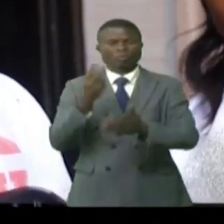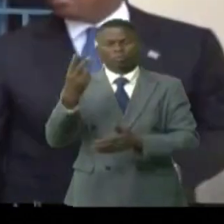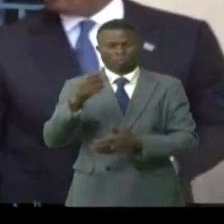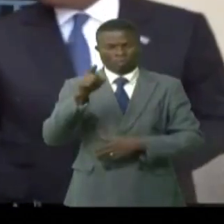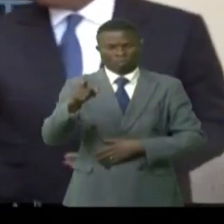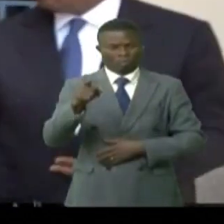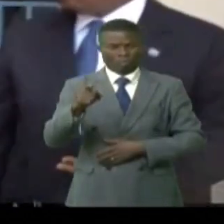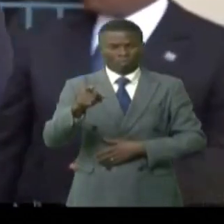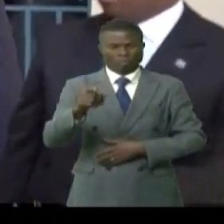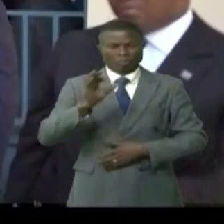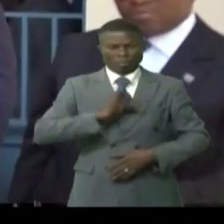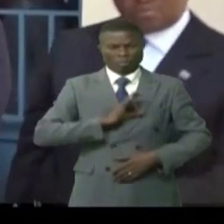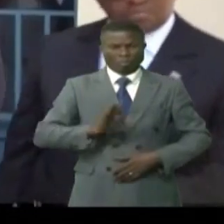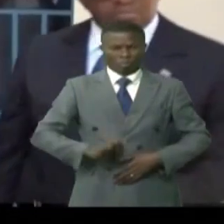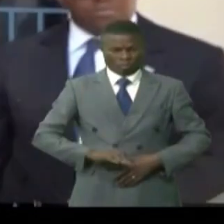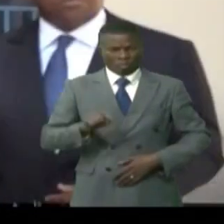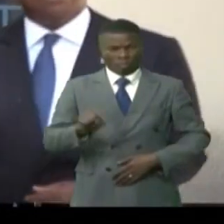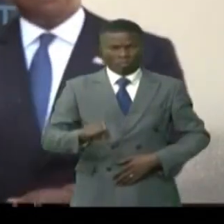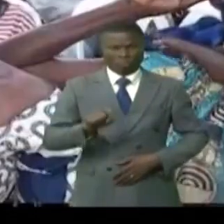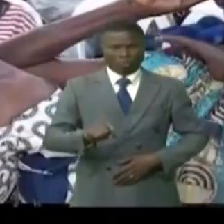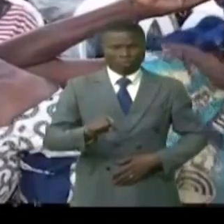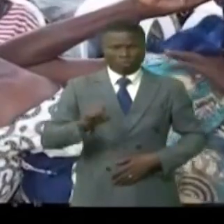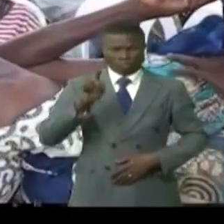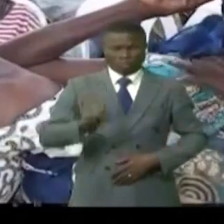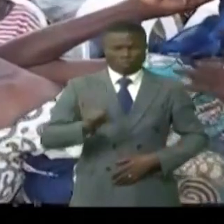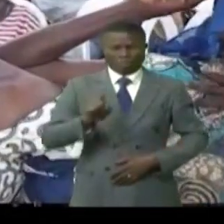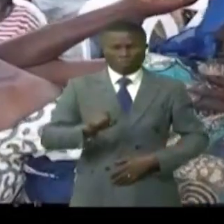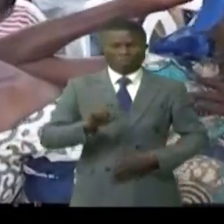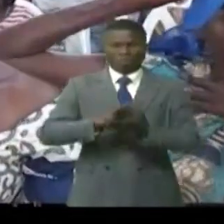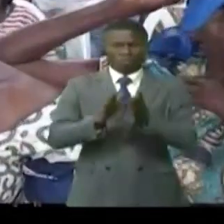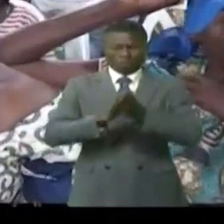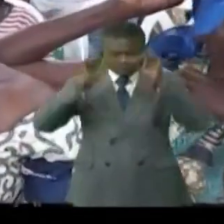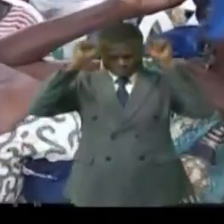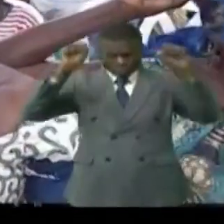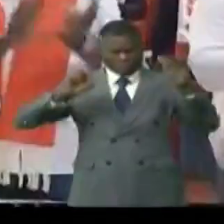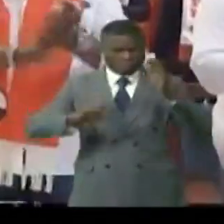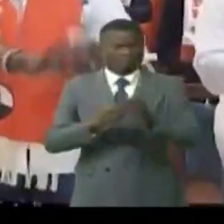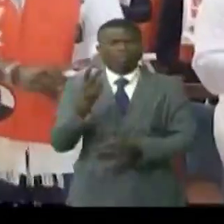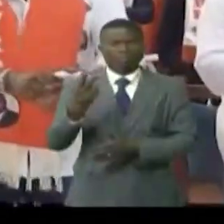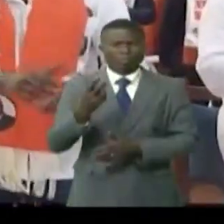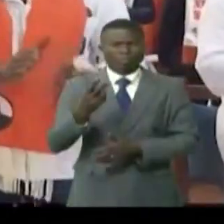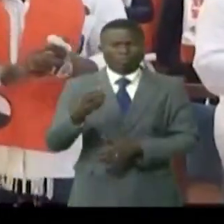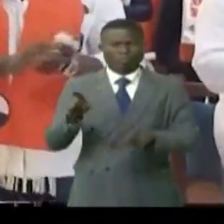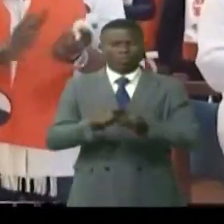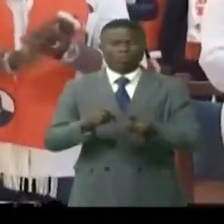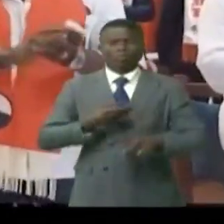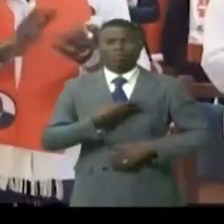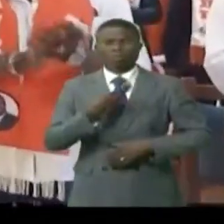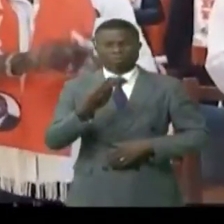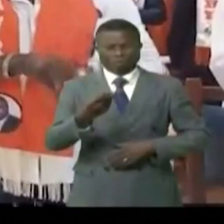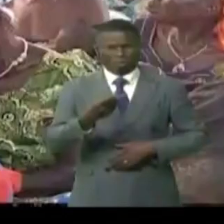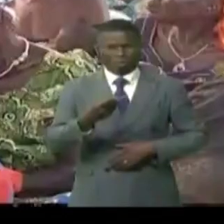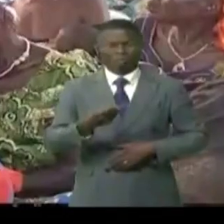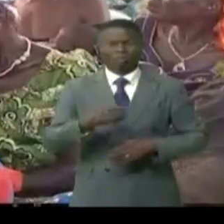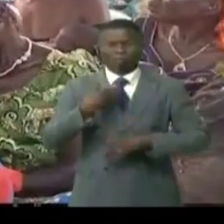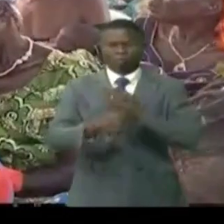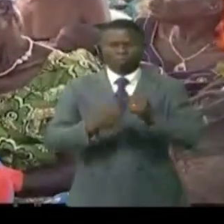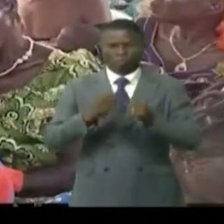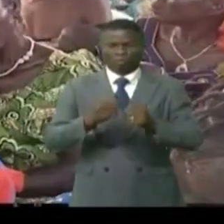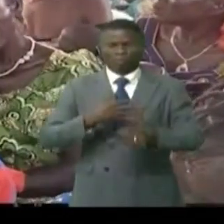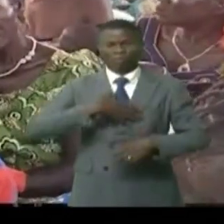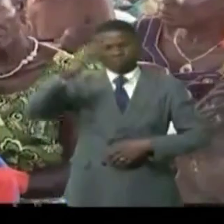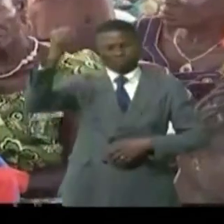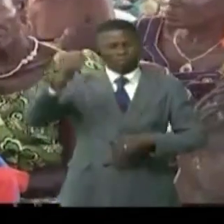condition. Félix Tshisekedi ou rien, cette formation politique s'y donne comme mission de mouiller leurs maillots pour une